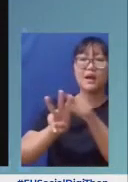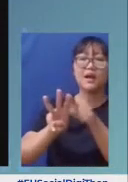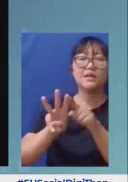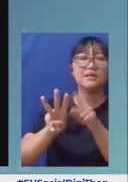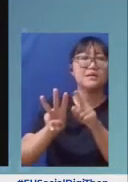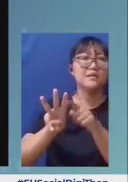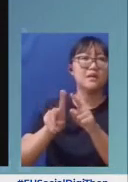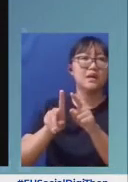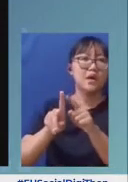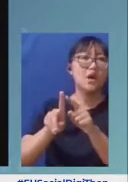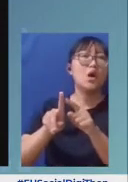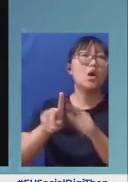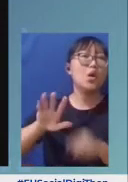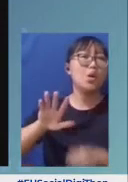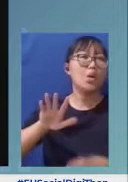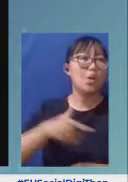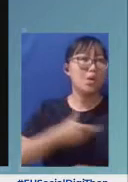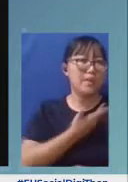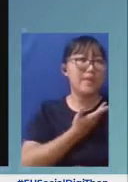Dan kalaupun